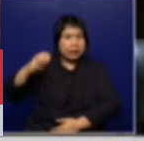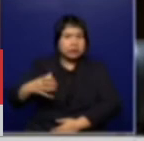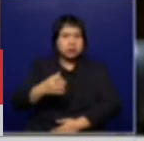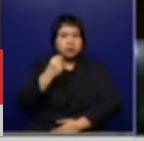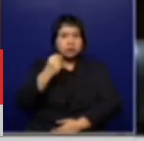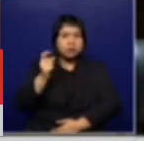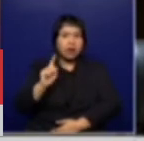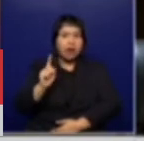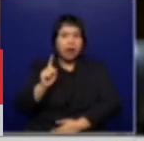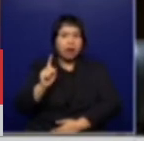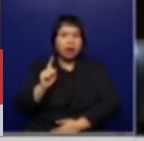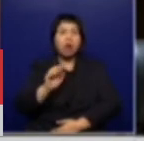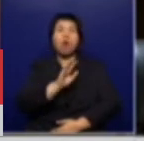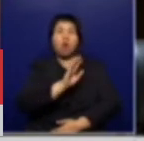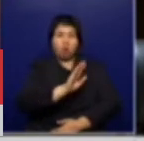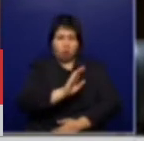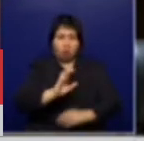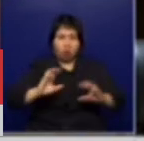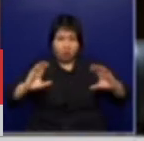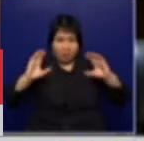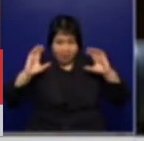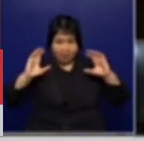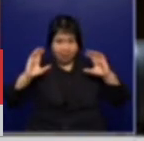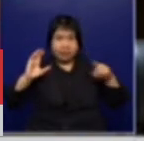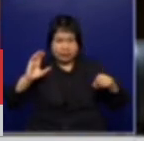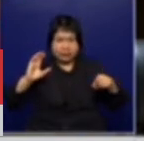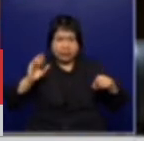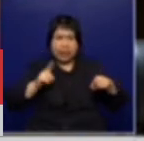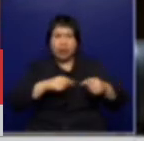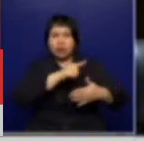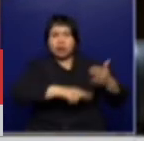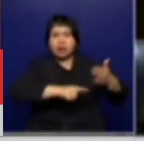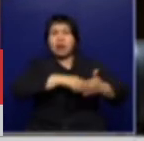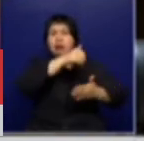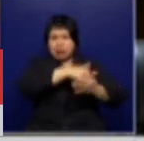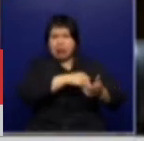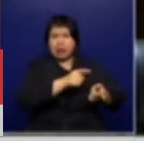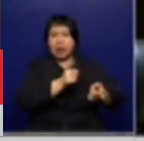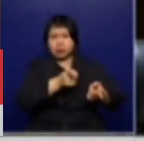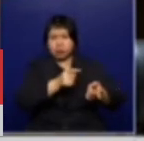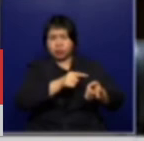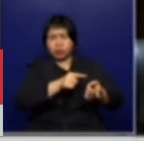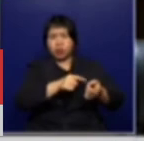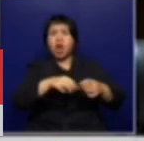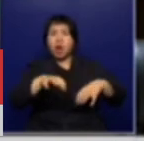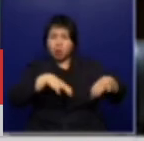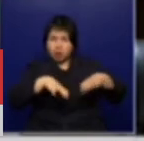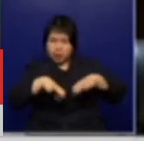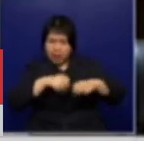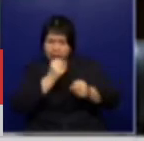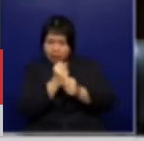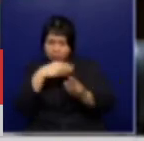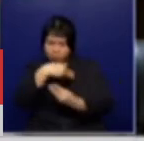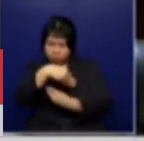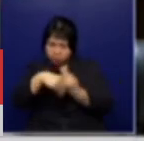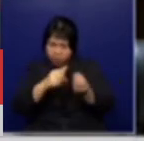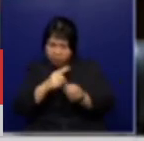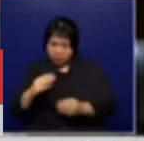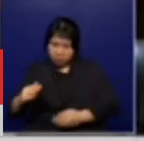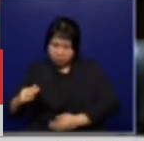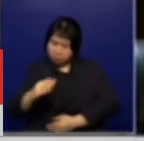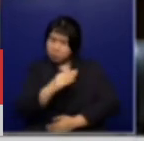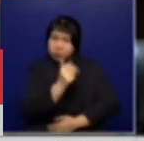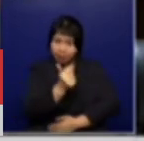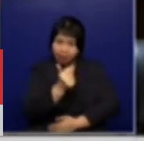ใหญ่เป็นการยึดอำนาจจากรัฐบาลที่มาจากการเลือกตั้งซึ่งเขาก็ได้เข้ามาบริหารประเทศจนเศรษฐกิจดีขึ้น